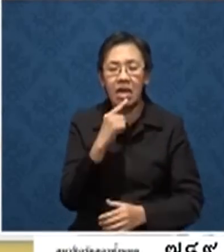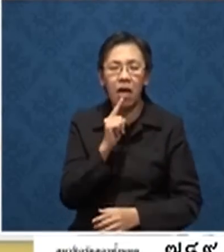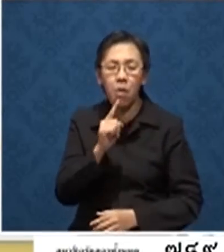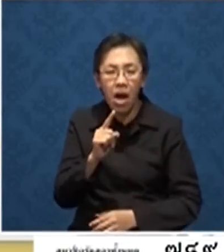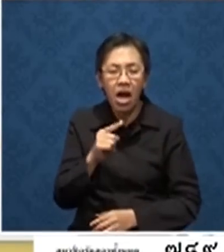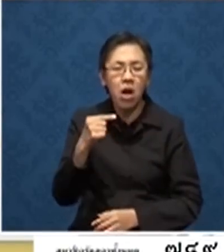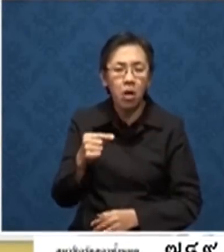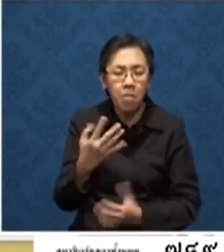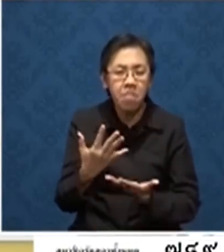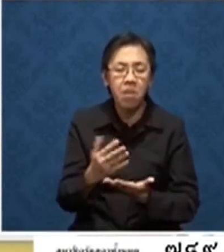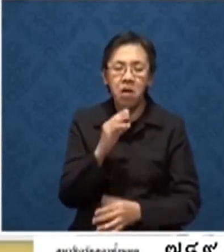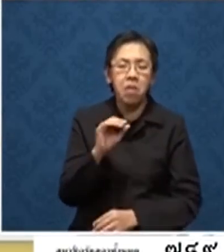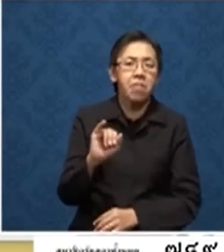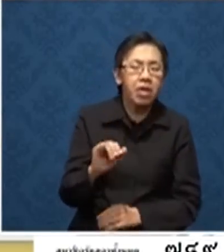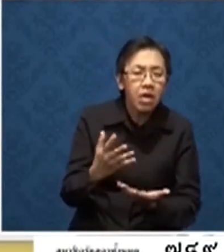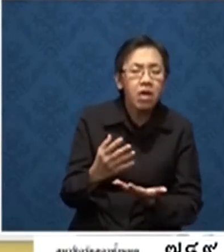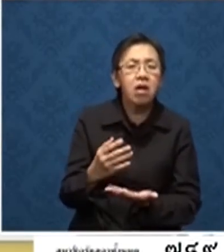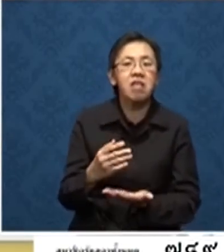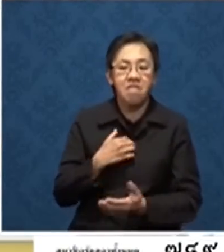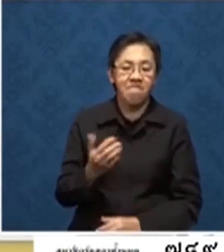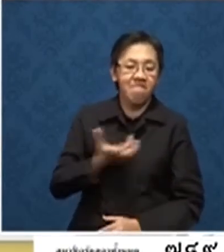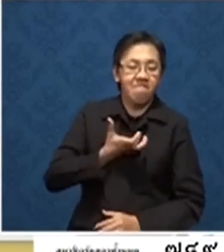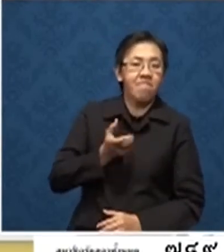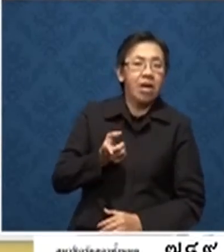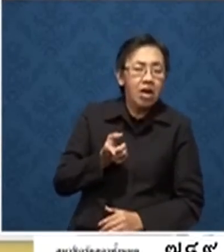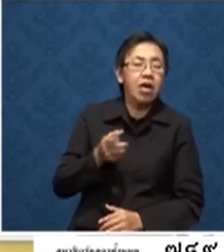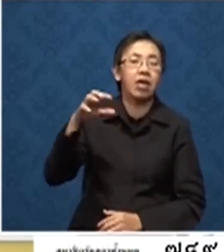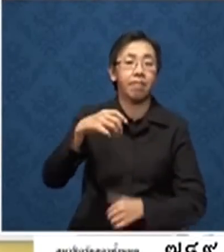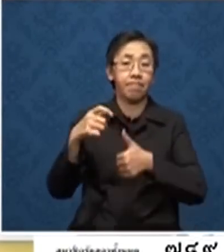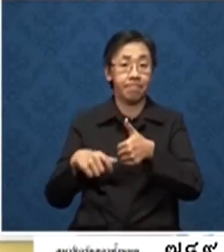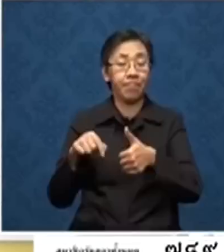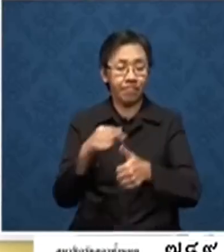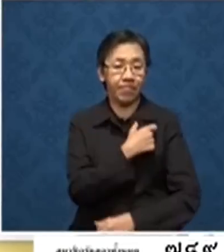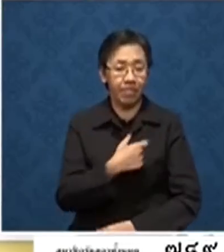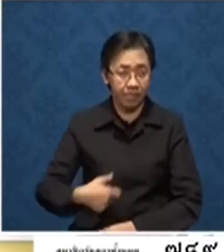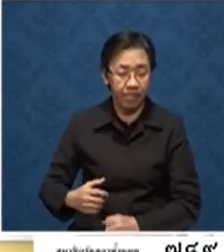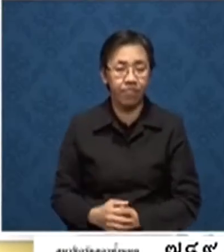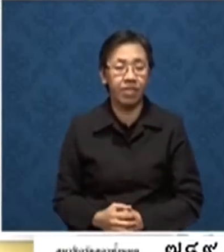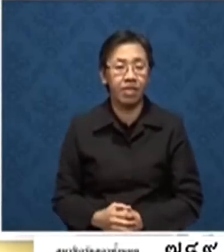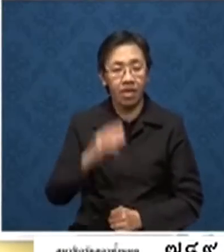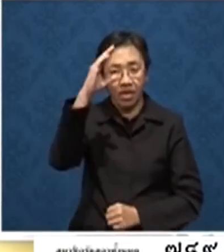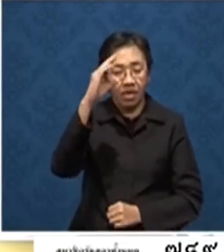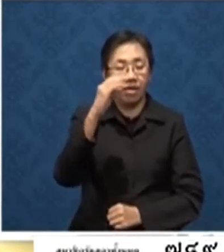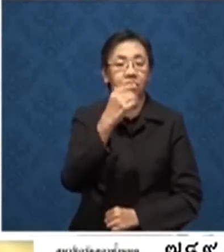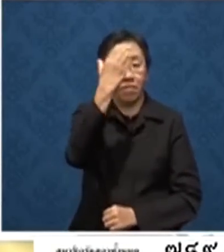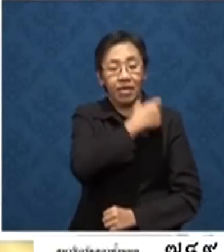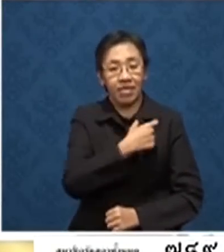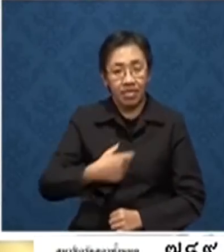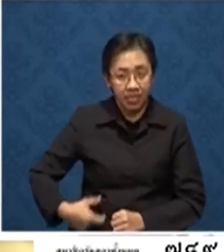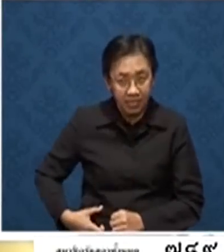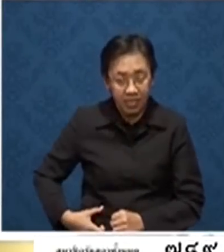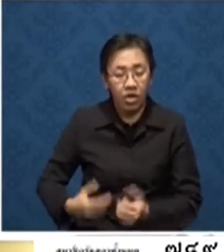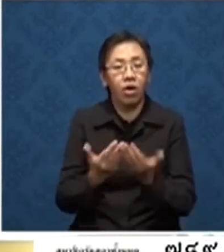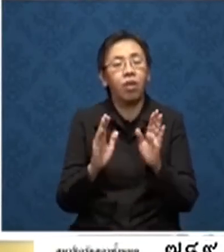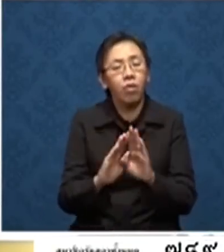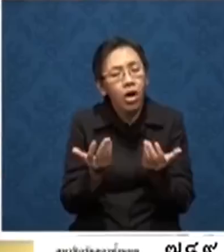ผู้ใดหมิ่นประมาทดูหมิ่นหรือแสดงความอาฆาตมาดร้ายต่อพระมหากษัตริย์พระราชินีรัชทายาทหรือผู้